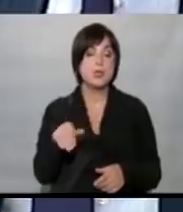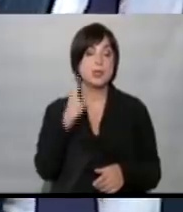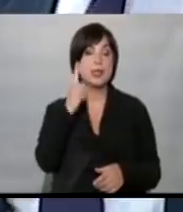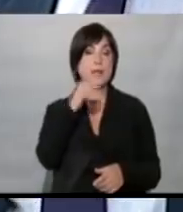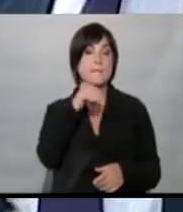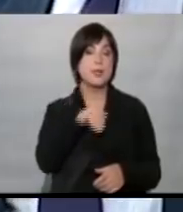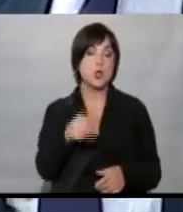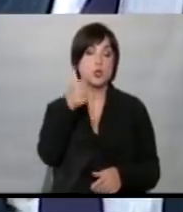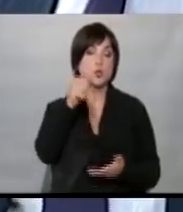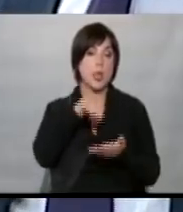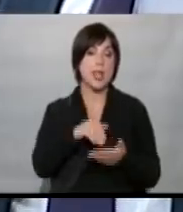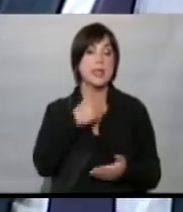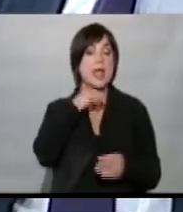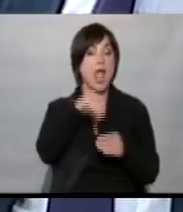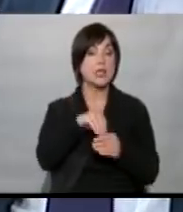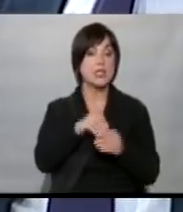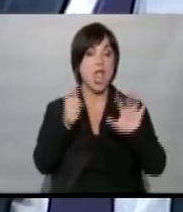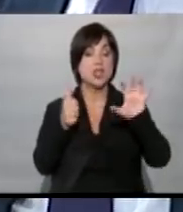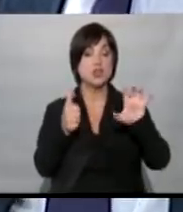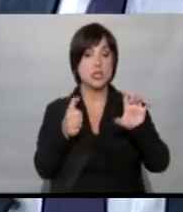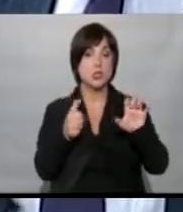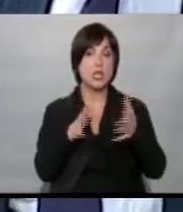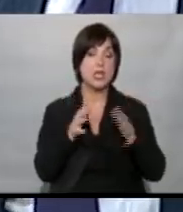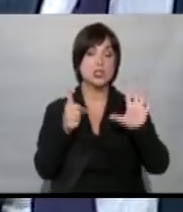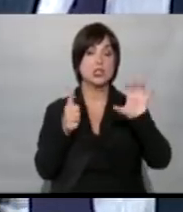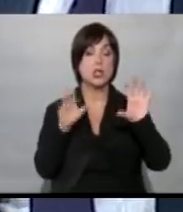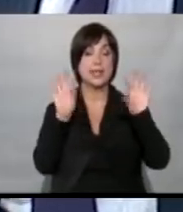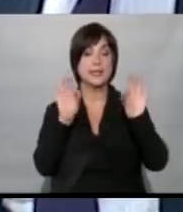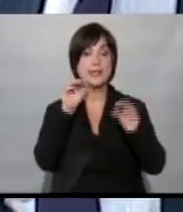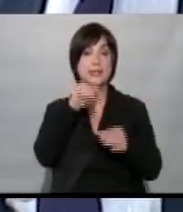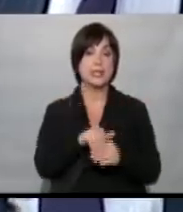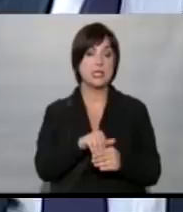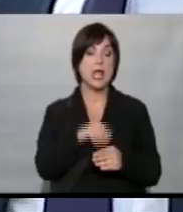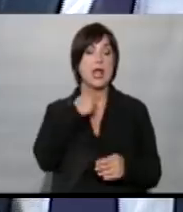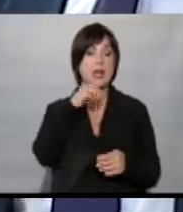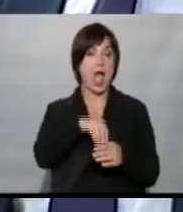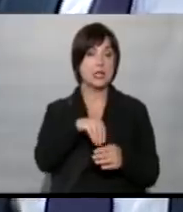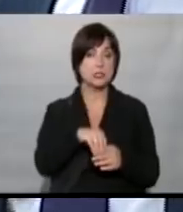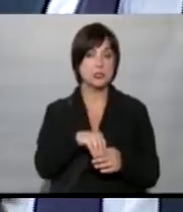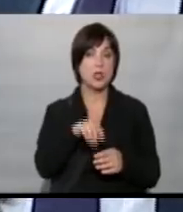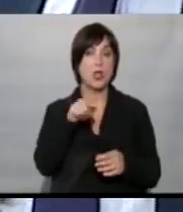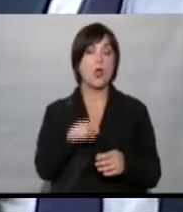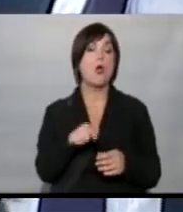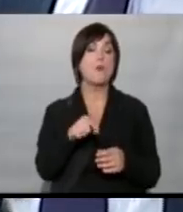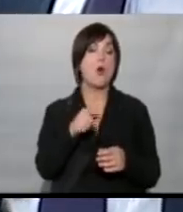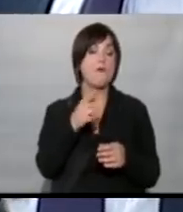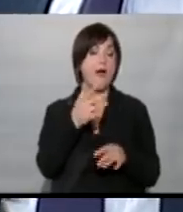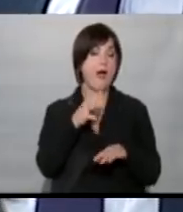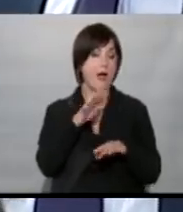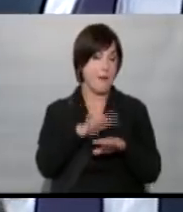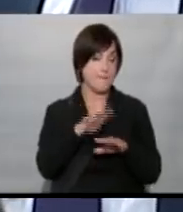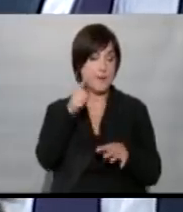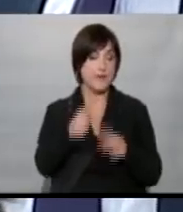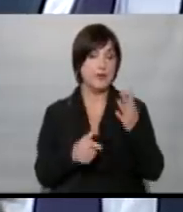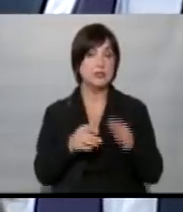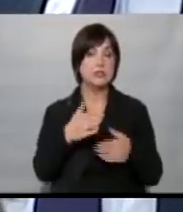и 100.000 гласачи. 600 или 610.000 гласачи. По Донтовата формула